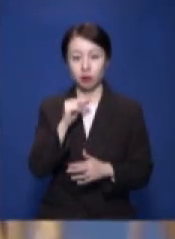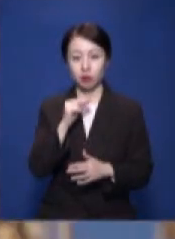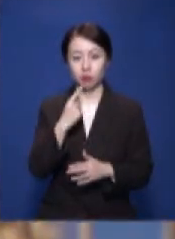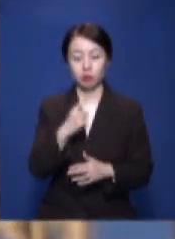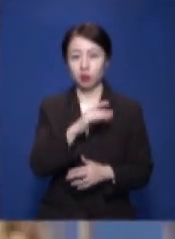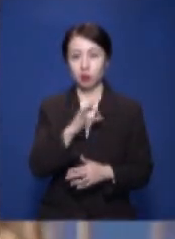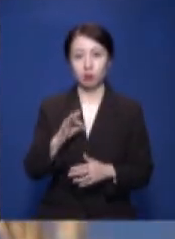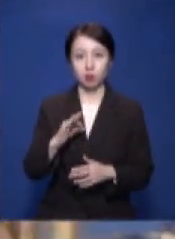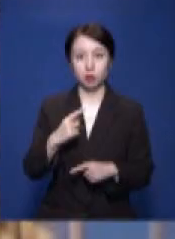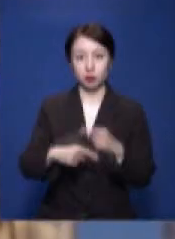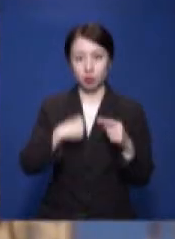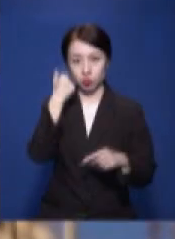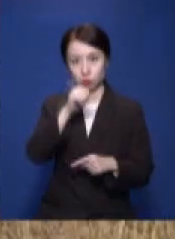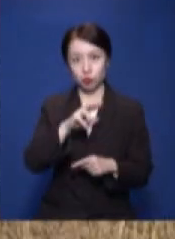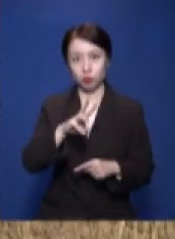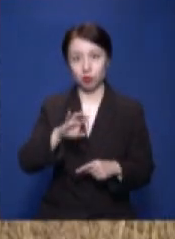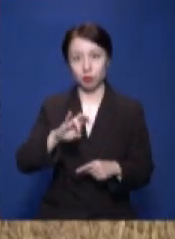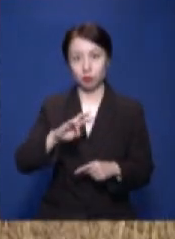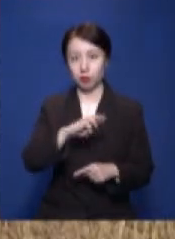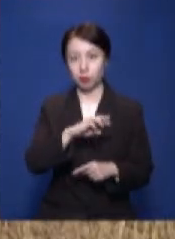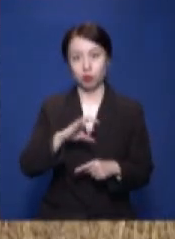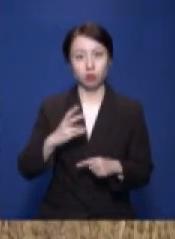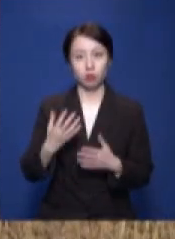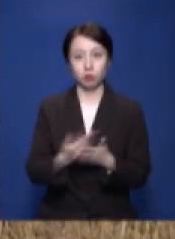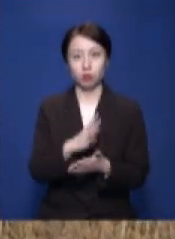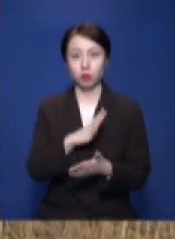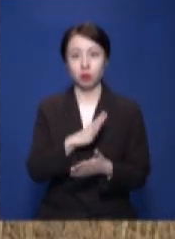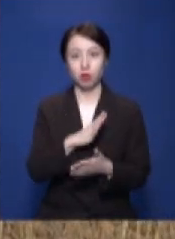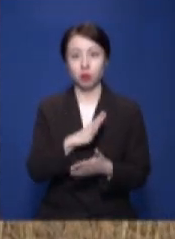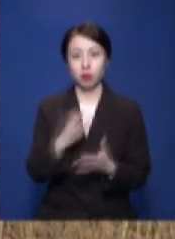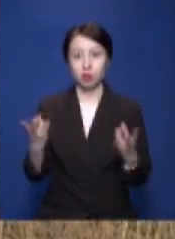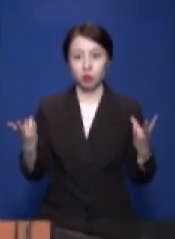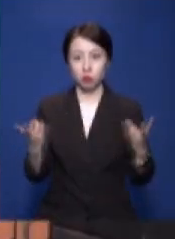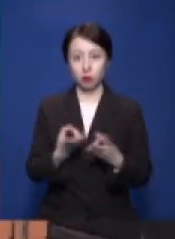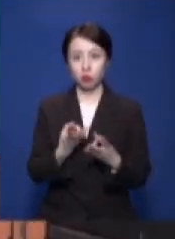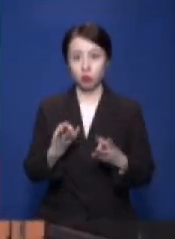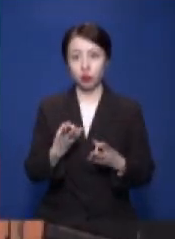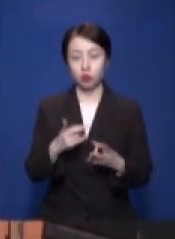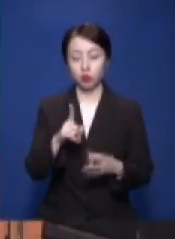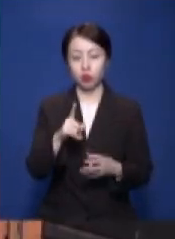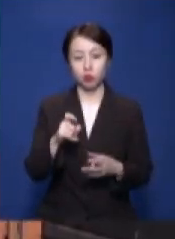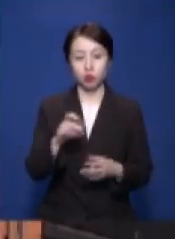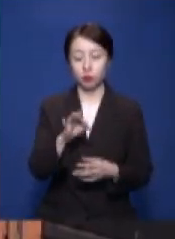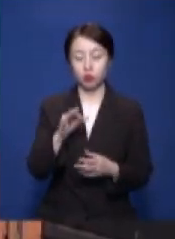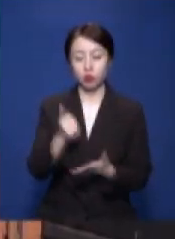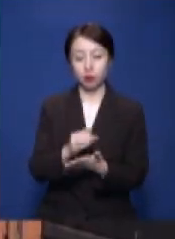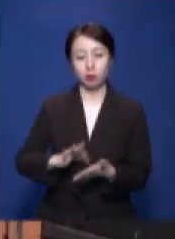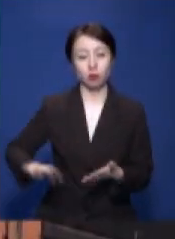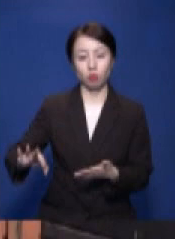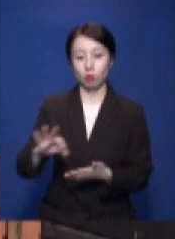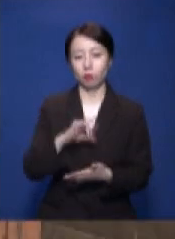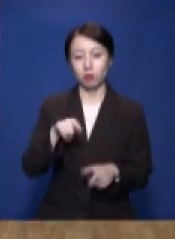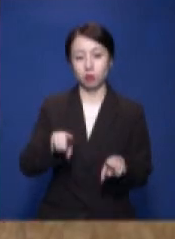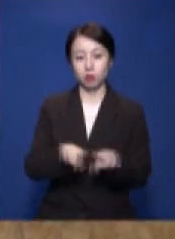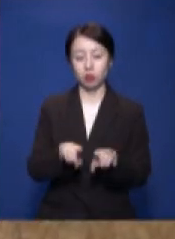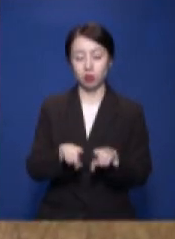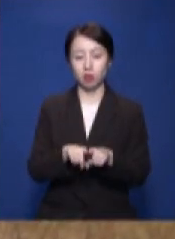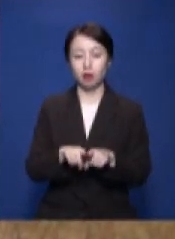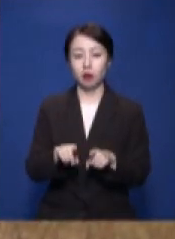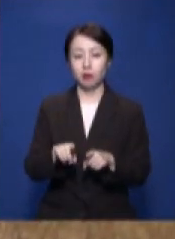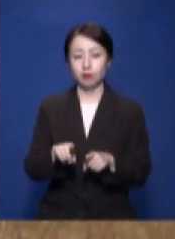10,1%. Келер жылға 470 мың тонна тұқым салынды. Бұл қажеттіліктің 100% құрайды. Облыс аграршылары сондай-ақ